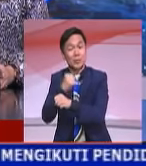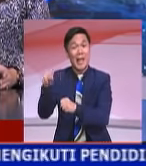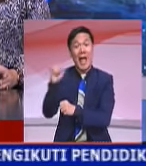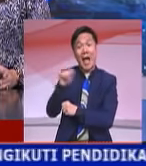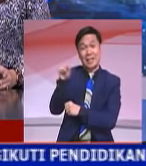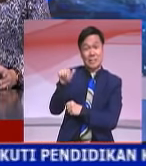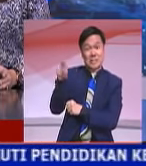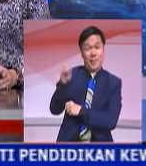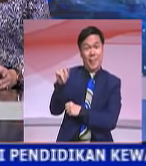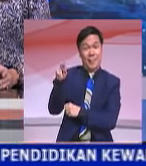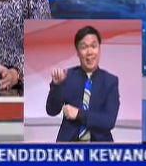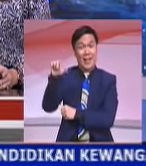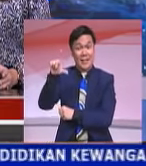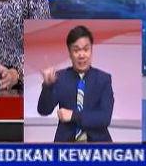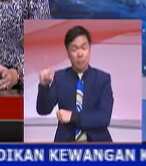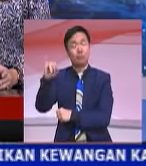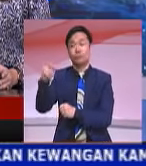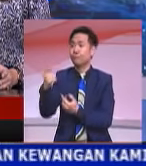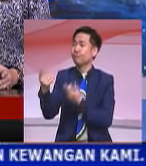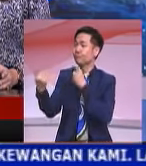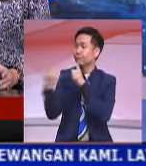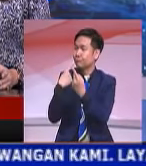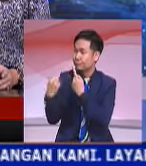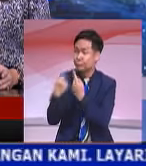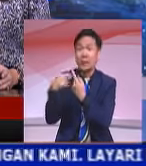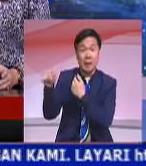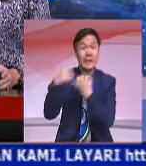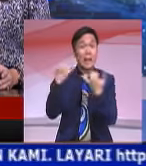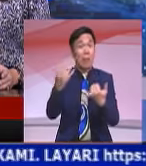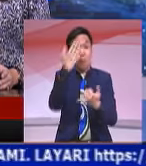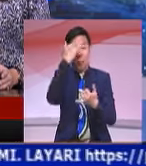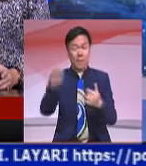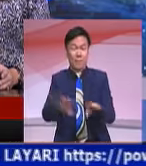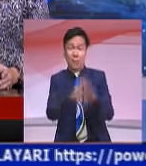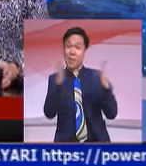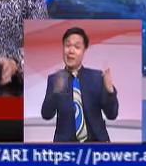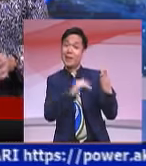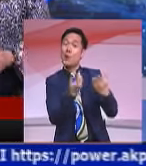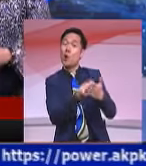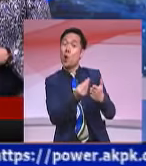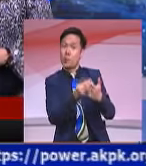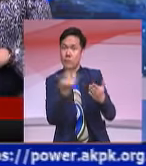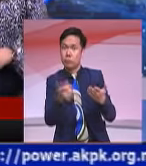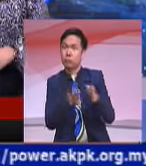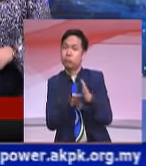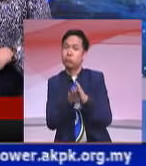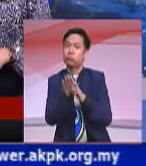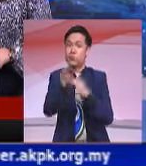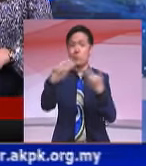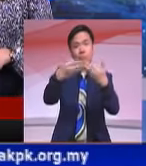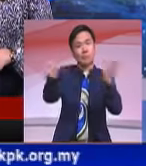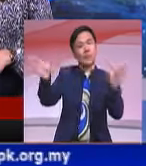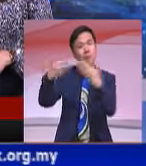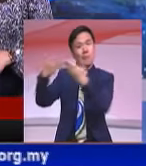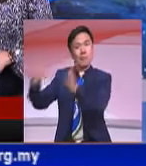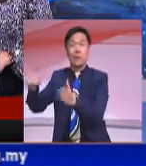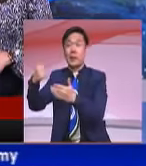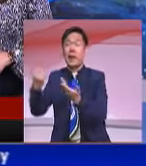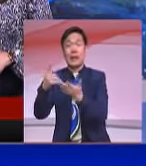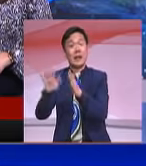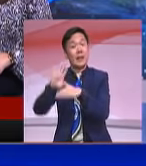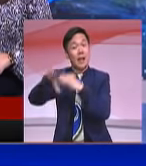dalam kenyataan memaklumkan ia dapat dikaitkan dengan pembukaan ekonomi yang progresif dan pemulihan permintaan luaran